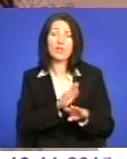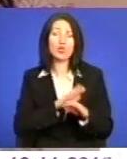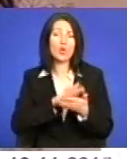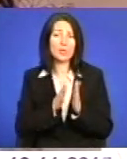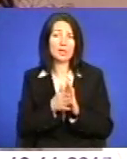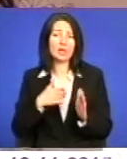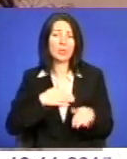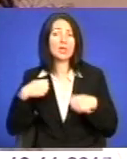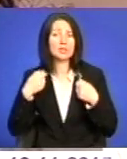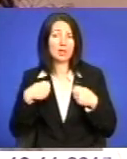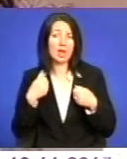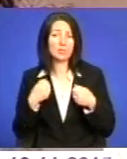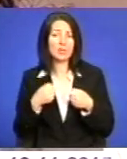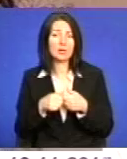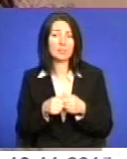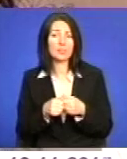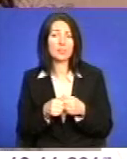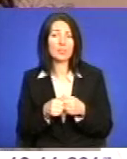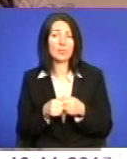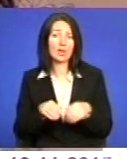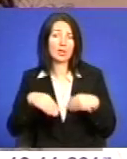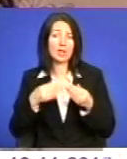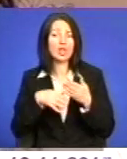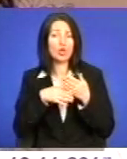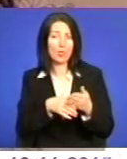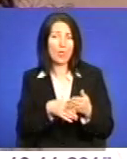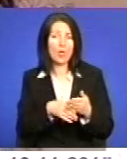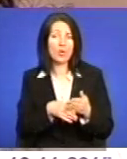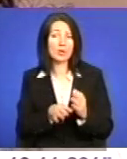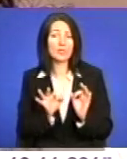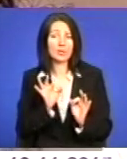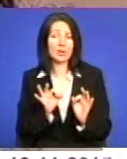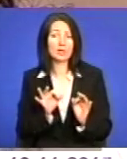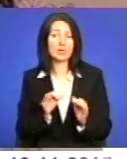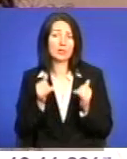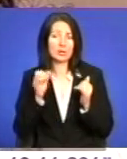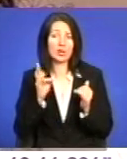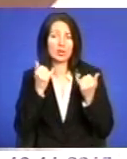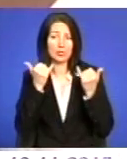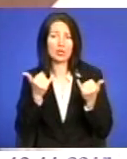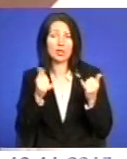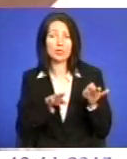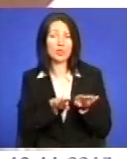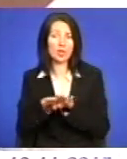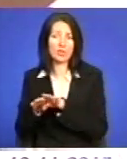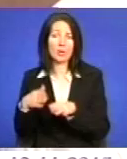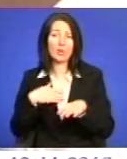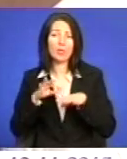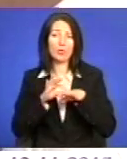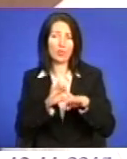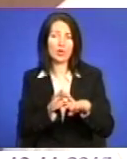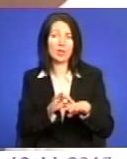ми стараємося надати допомогу адекватно на сучасному рівні. Ми проводимо